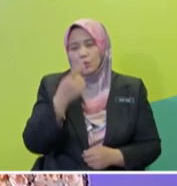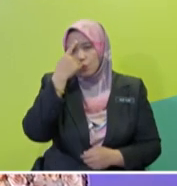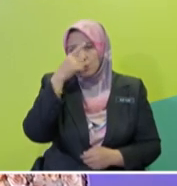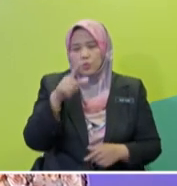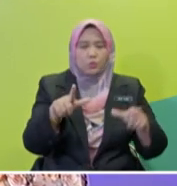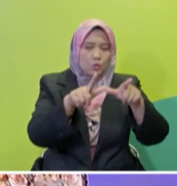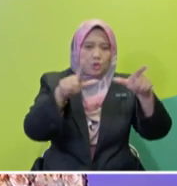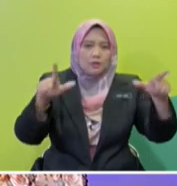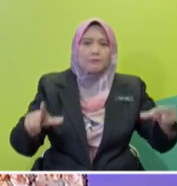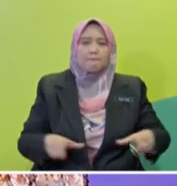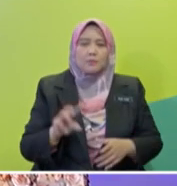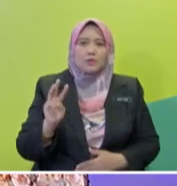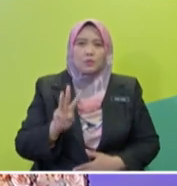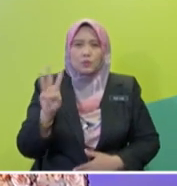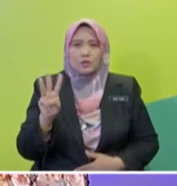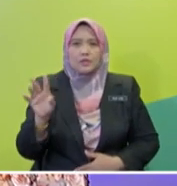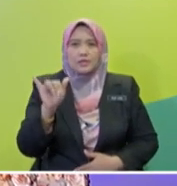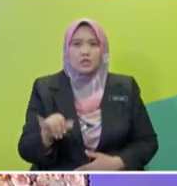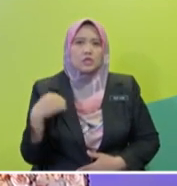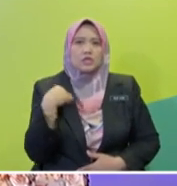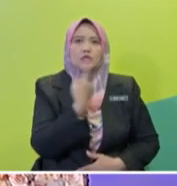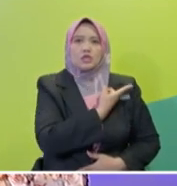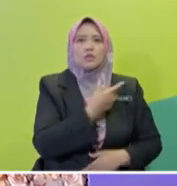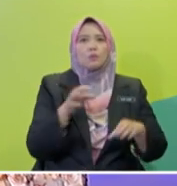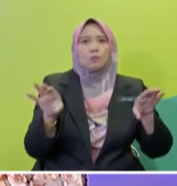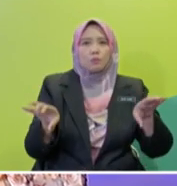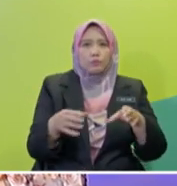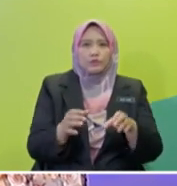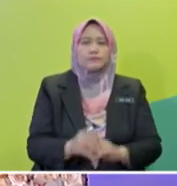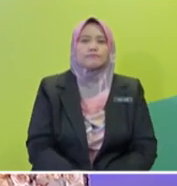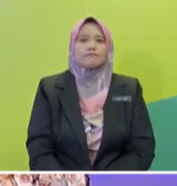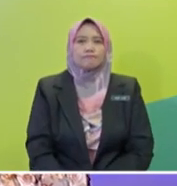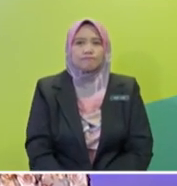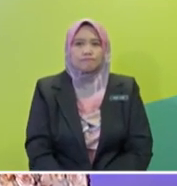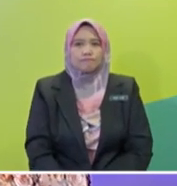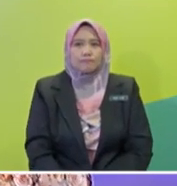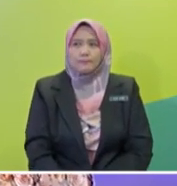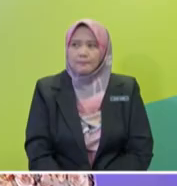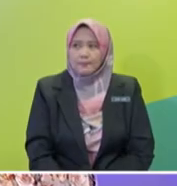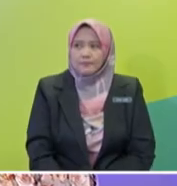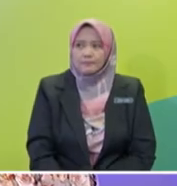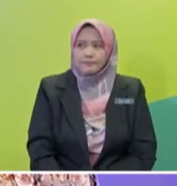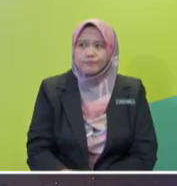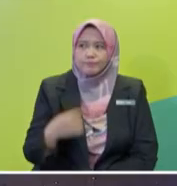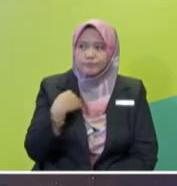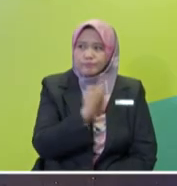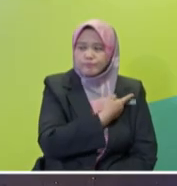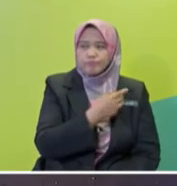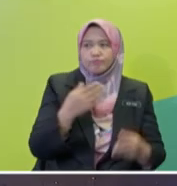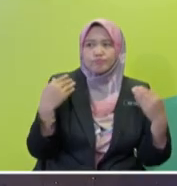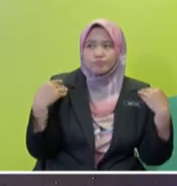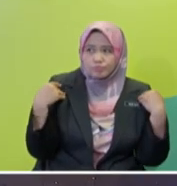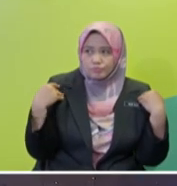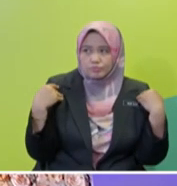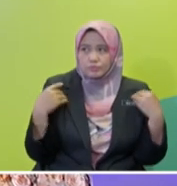cerita bagi sebuah laman sesawang Oke kita ada struktur maklumat